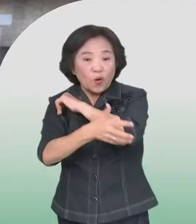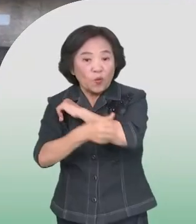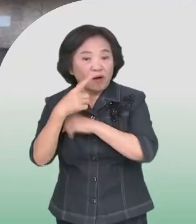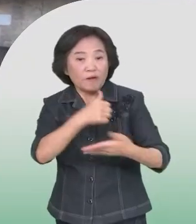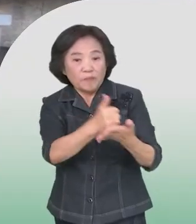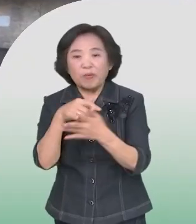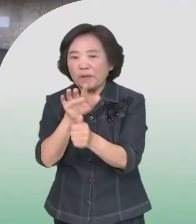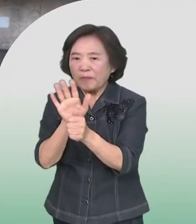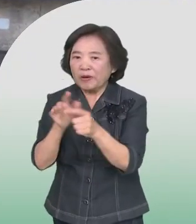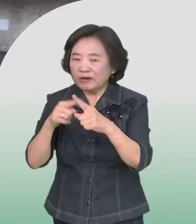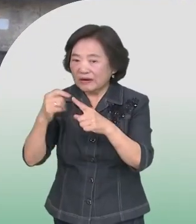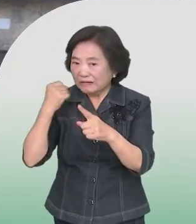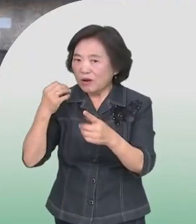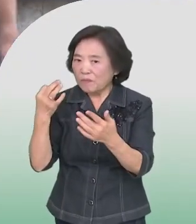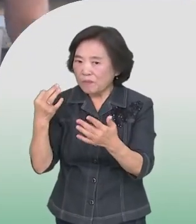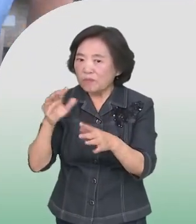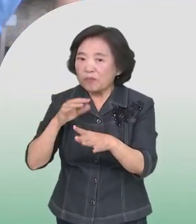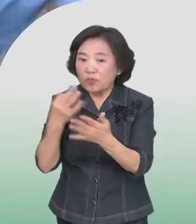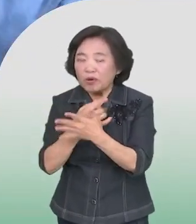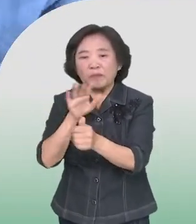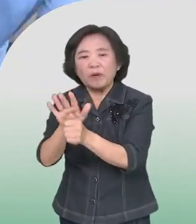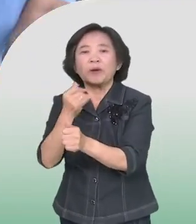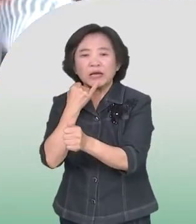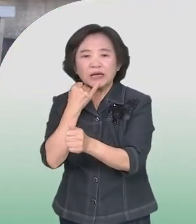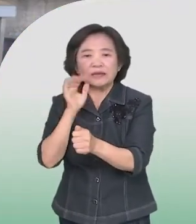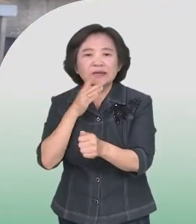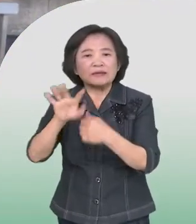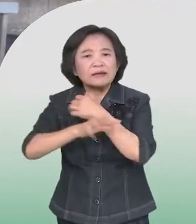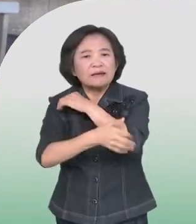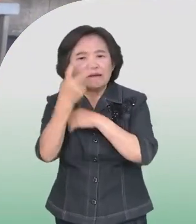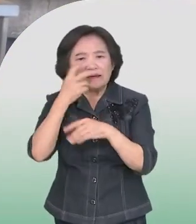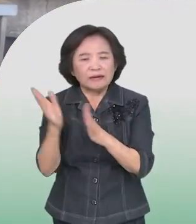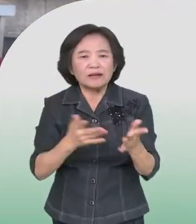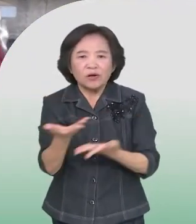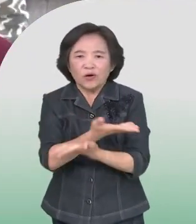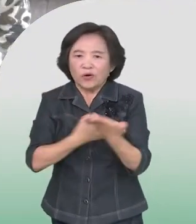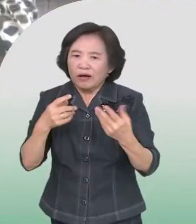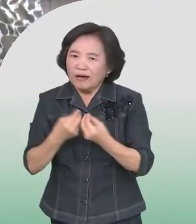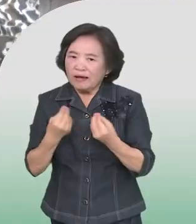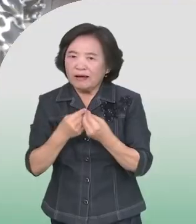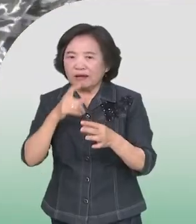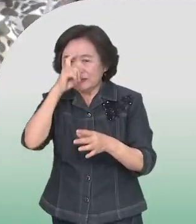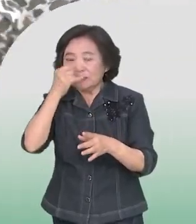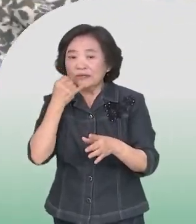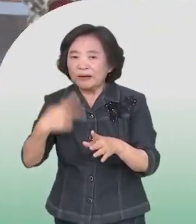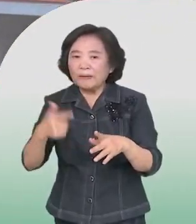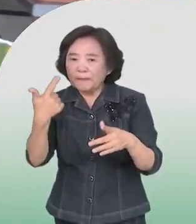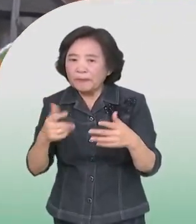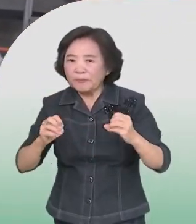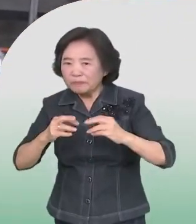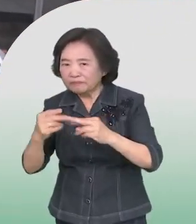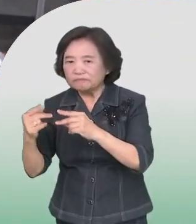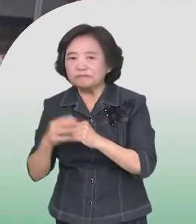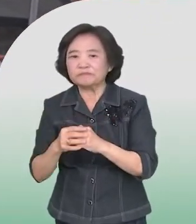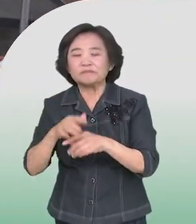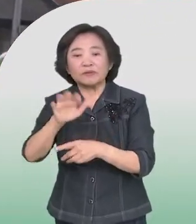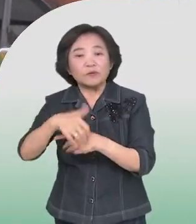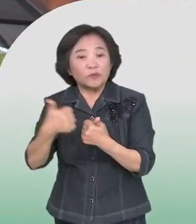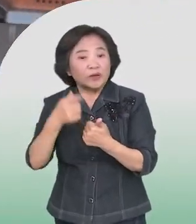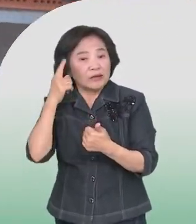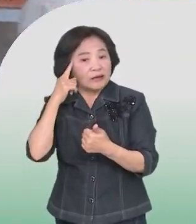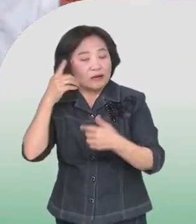实做地解决农业人力嘅问题。不过农业义工嘅管理同沟通，还是要农家同调整。每啲嘅农会